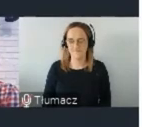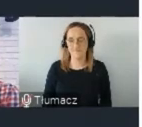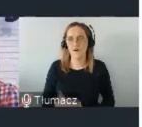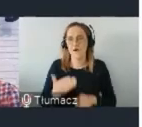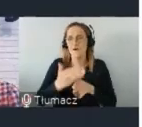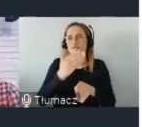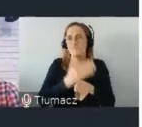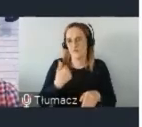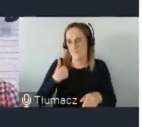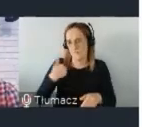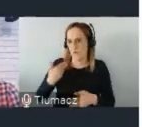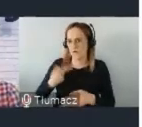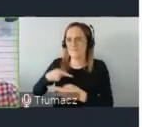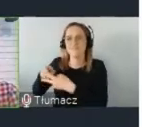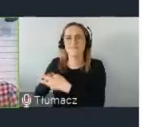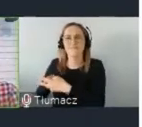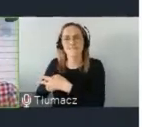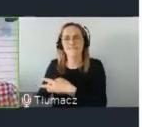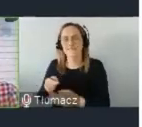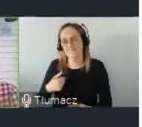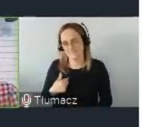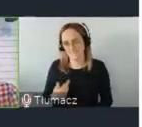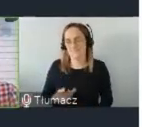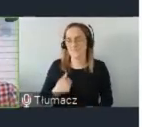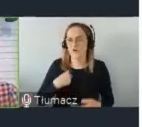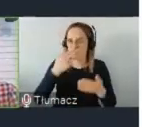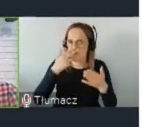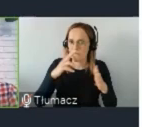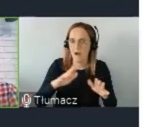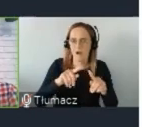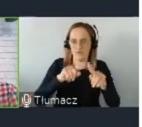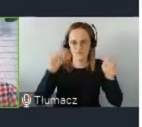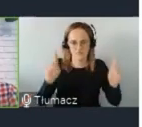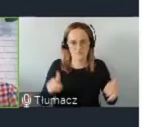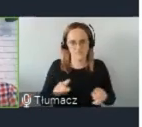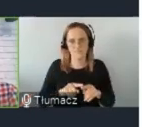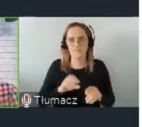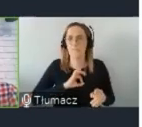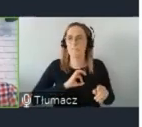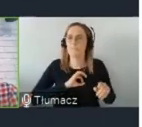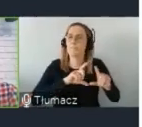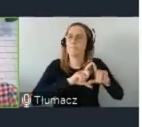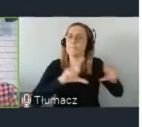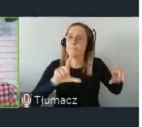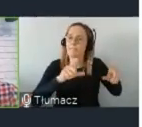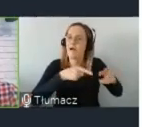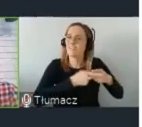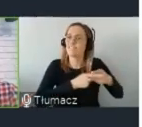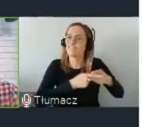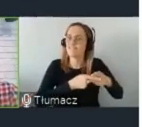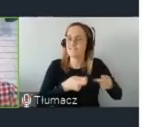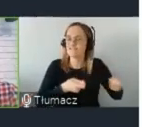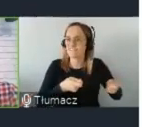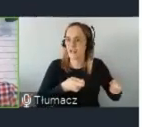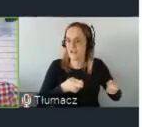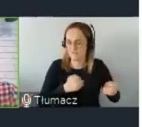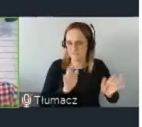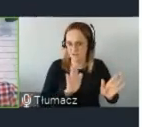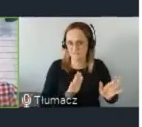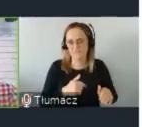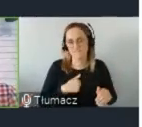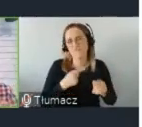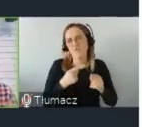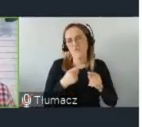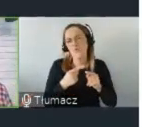Wcześniej się do niej zalogowałem. Powinniście zobaczyć teraz mój taki, jak się mówi, panel sterowania. I może